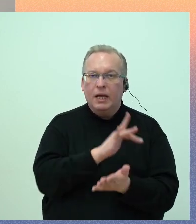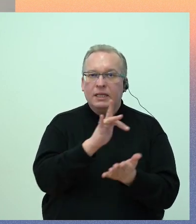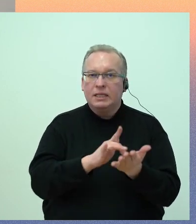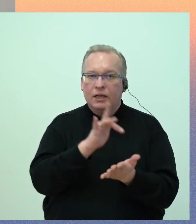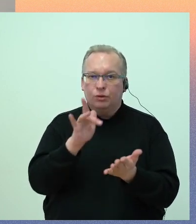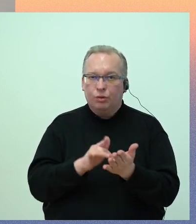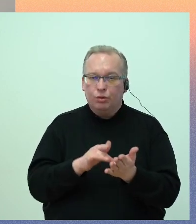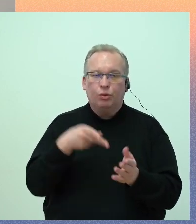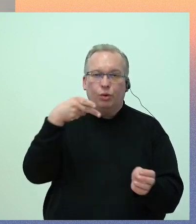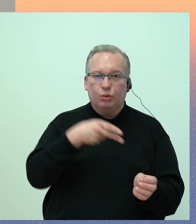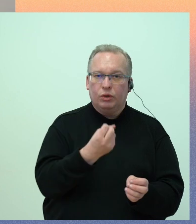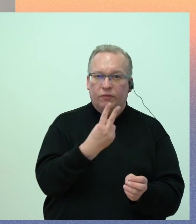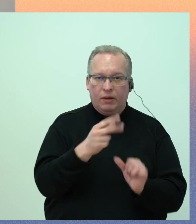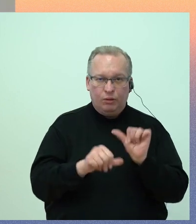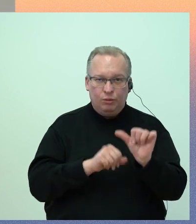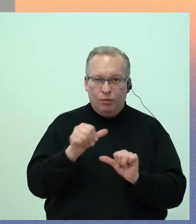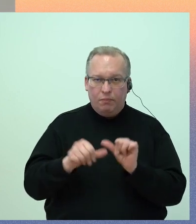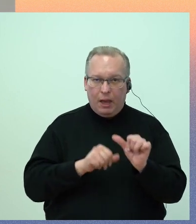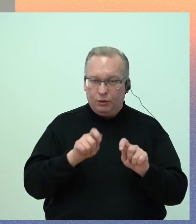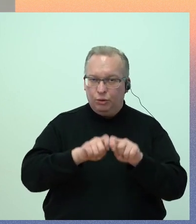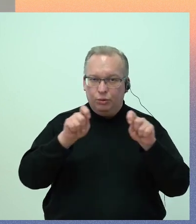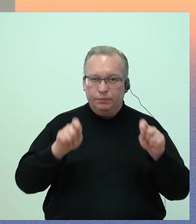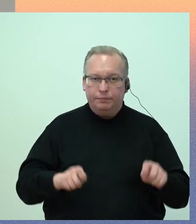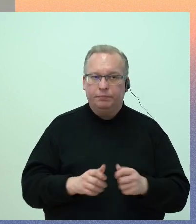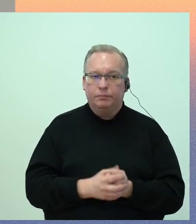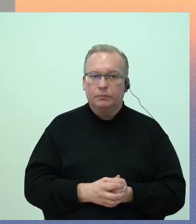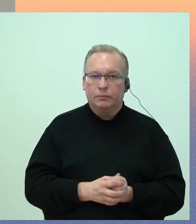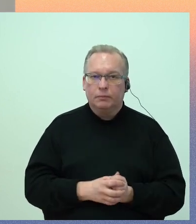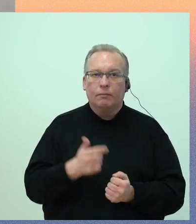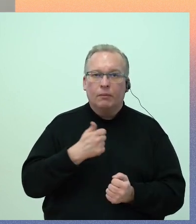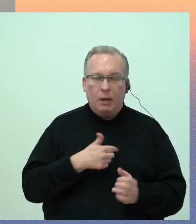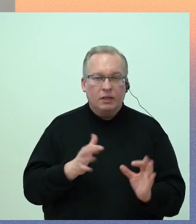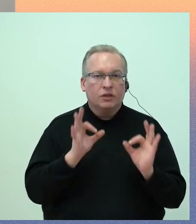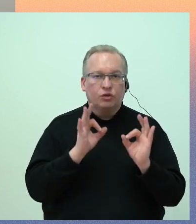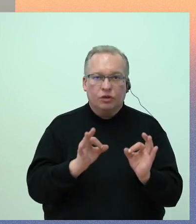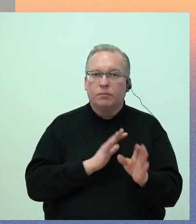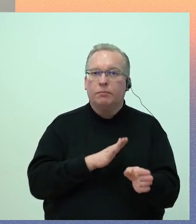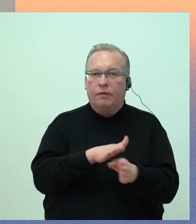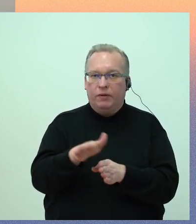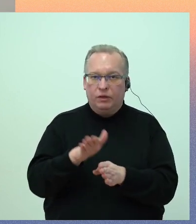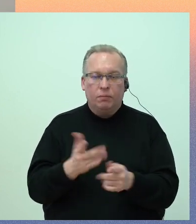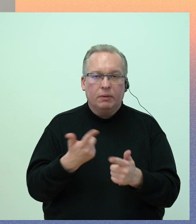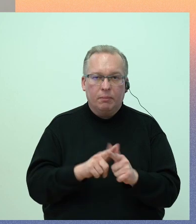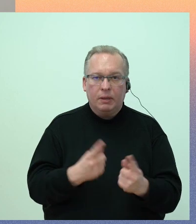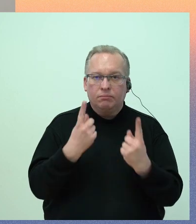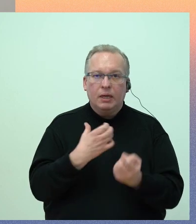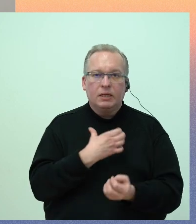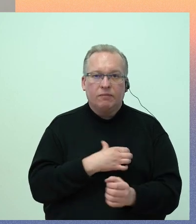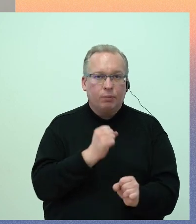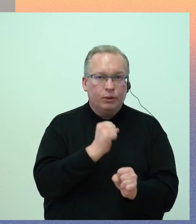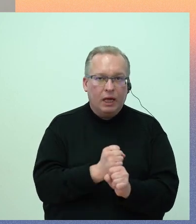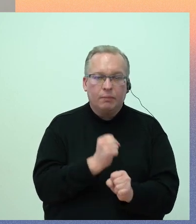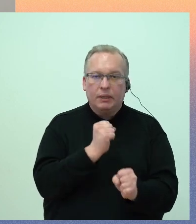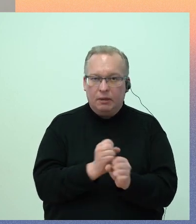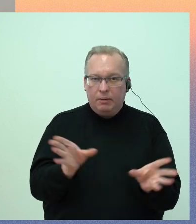centrų nuo 2012 metų. Ir mes iš tiesų atliekame labai svarbų darbą, mes dirbame